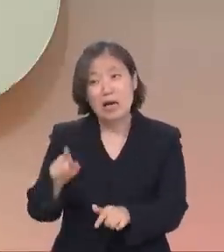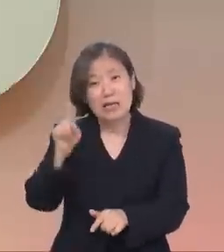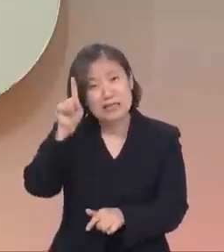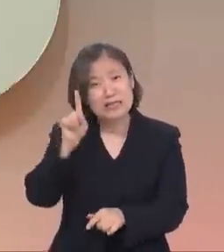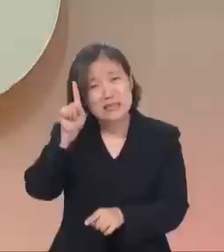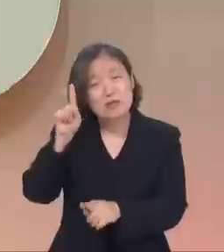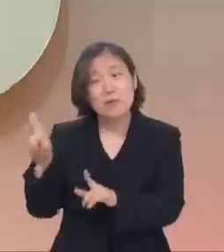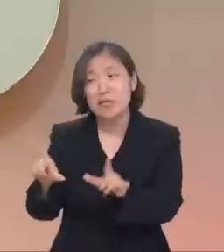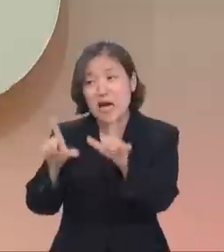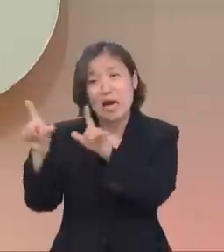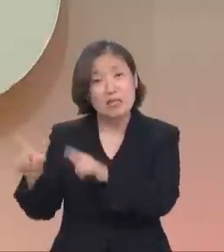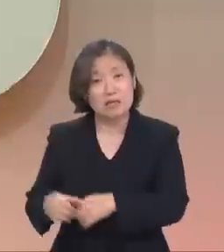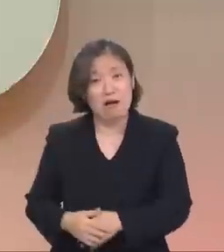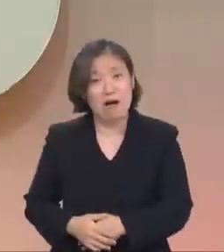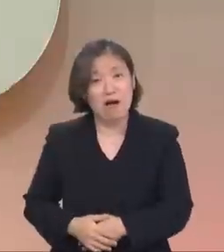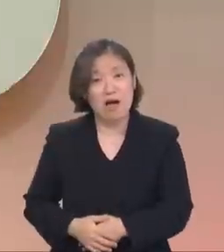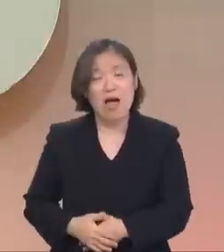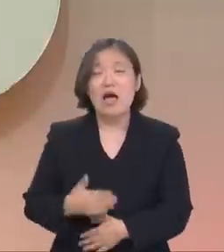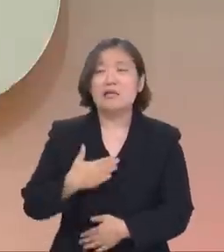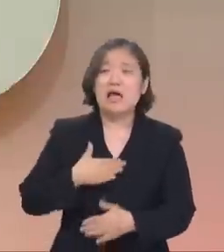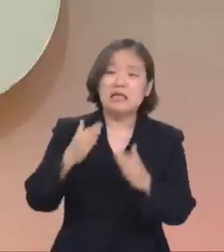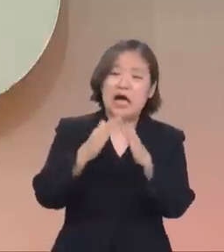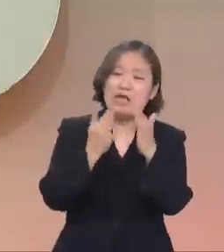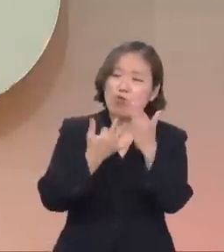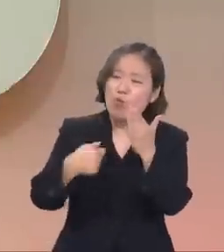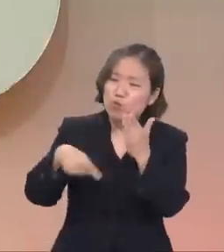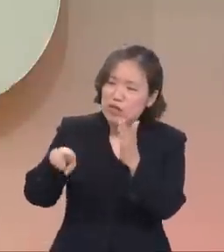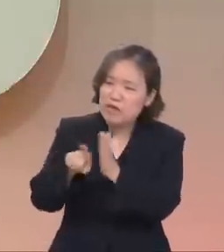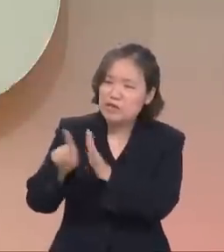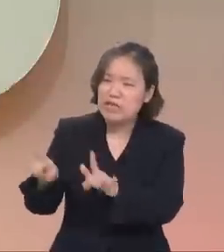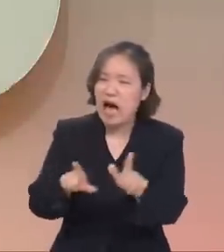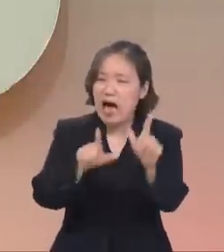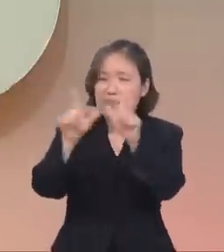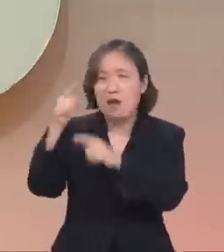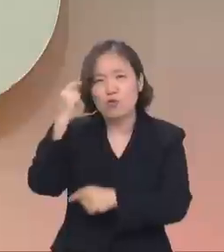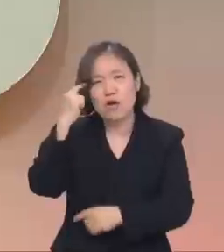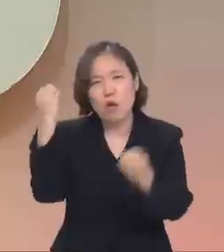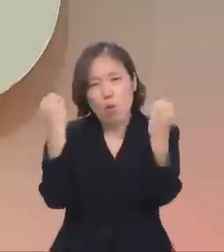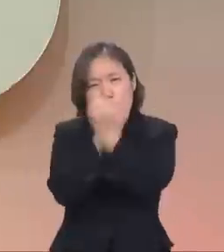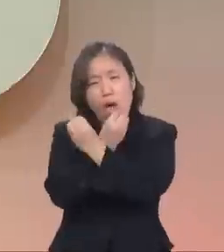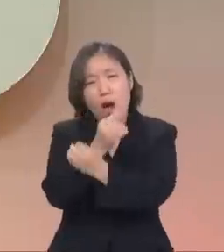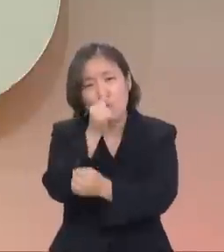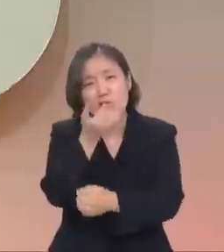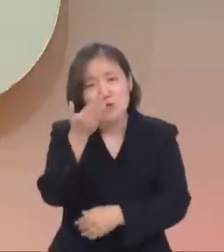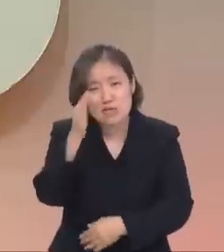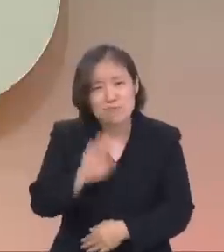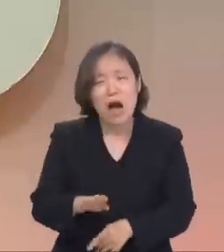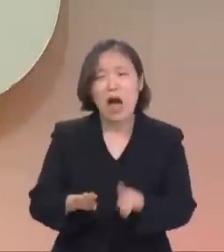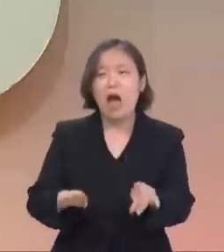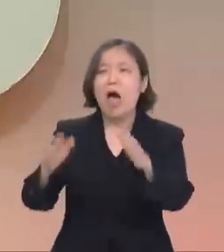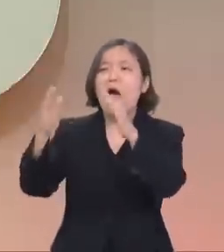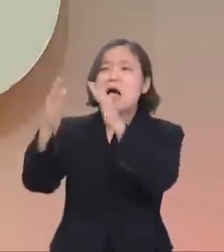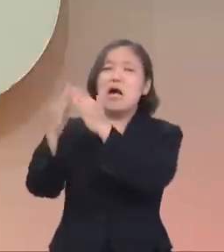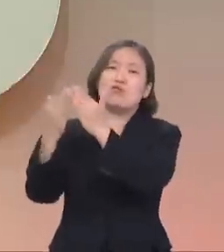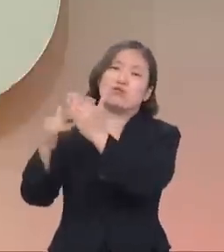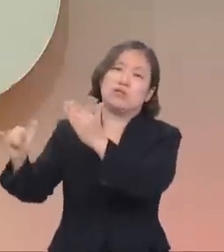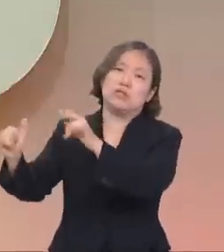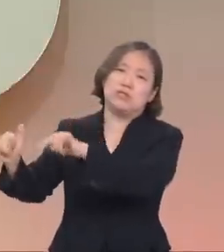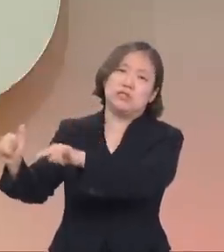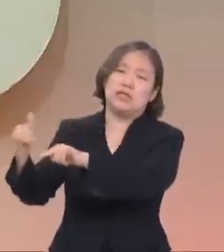위해서 잘한다고 생각하면서 살았지만 실은 내가 가족들을 불편하게 했던